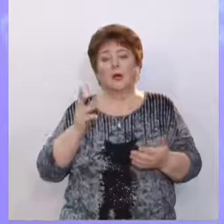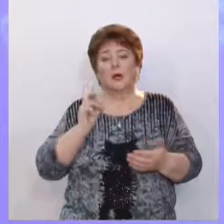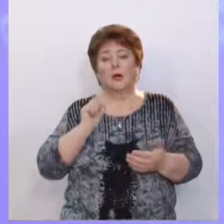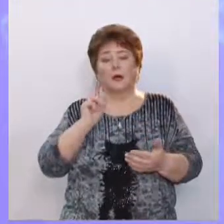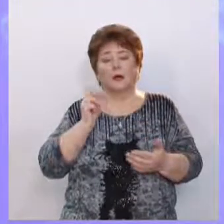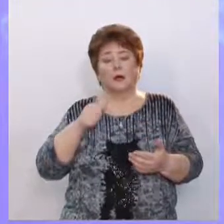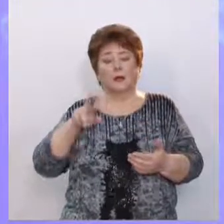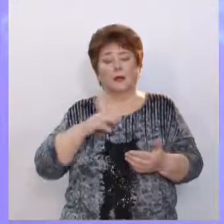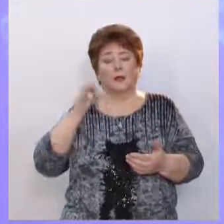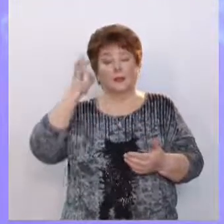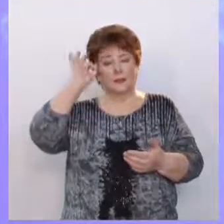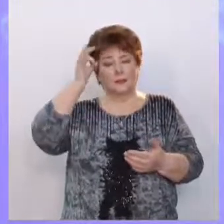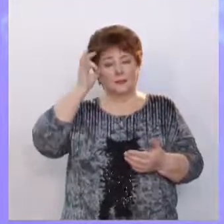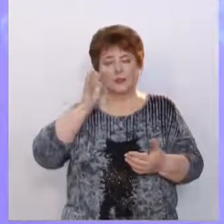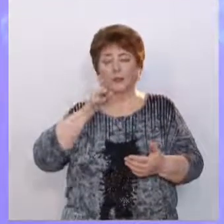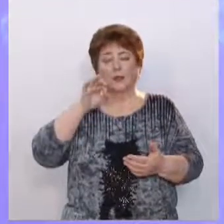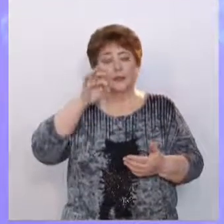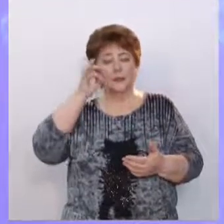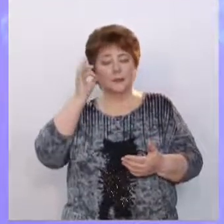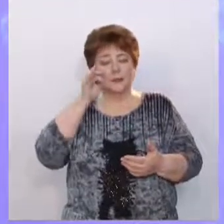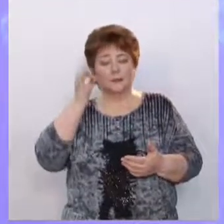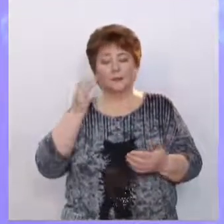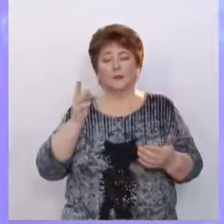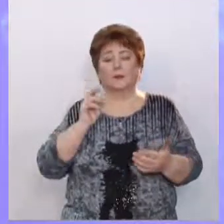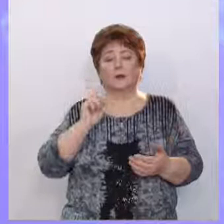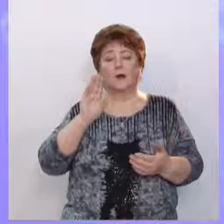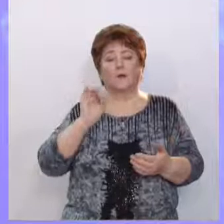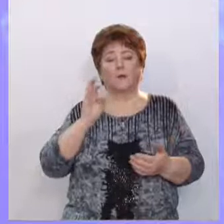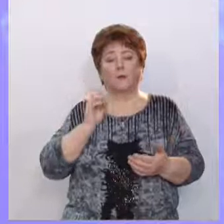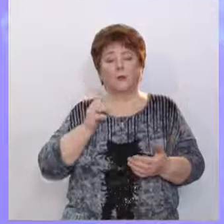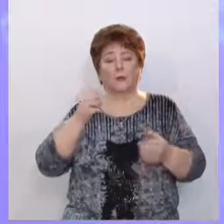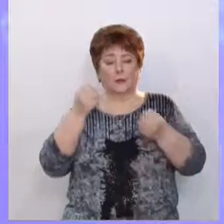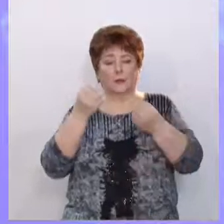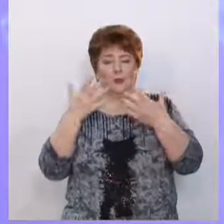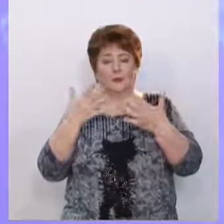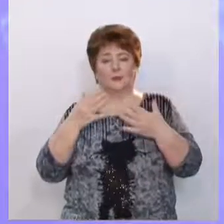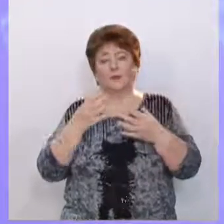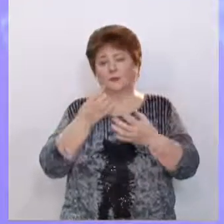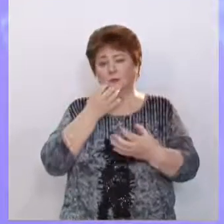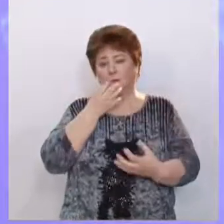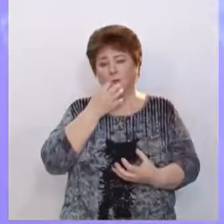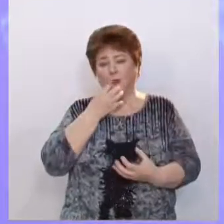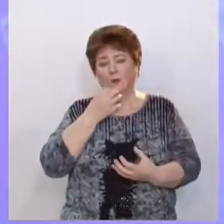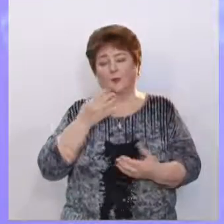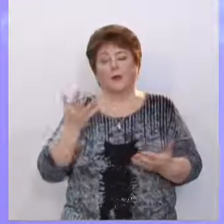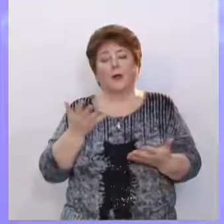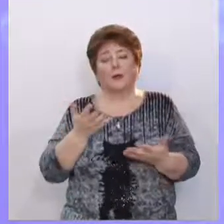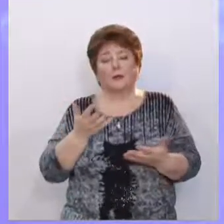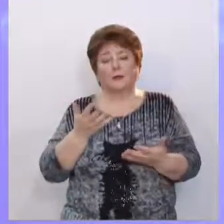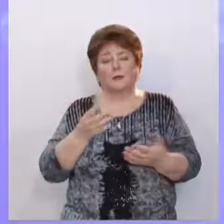Какая? Рыжая, хитрая. Какое? Яркое, теплое.